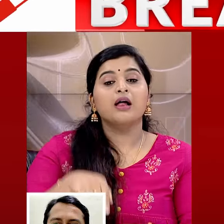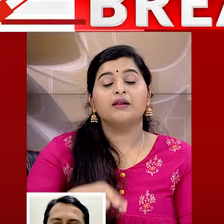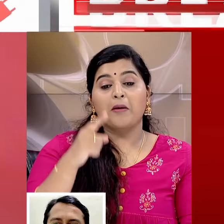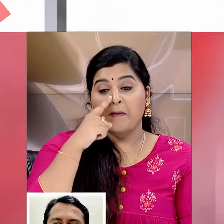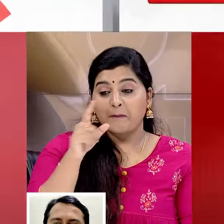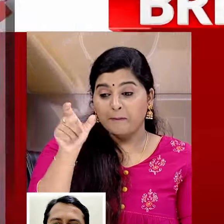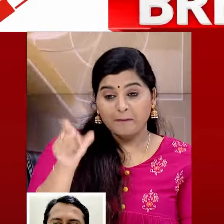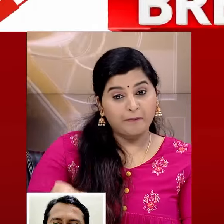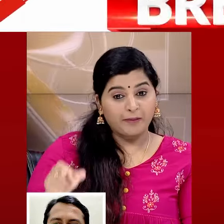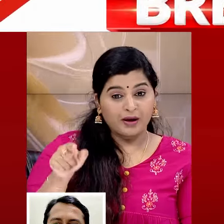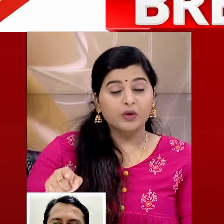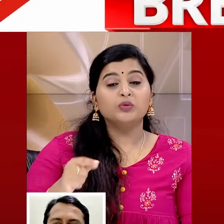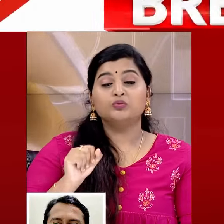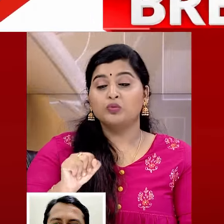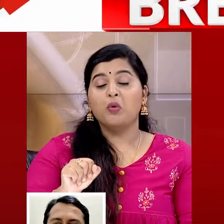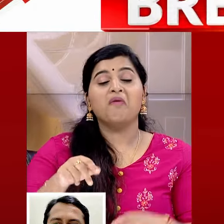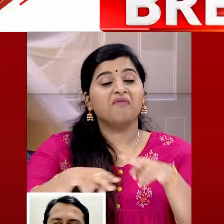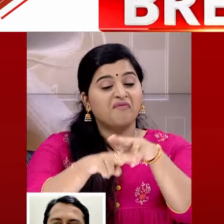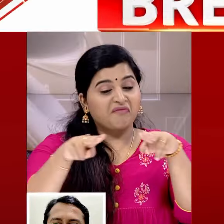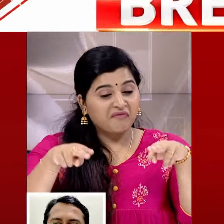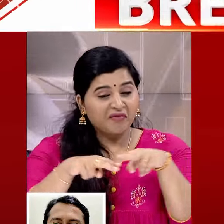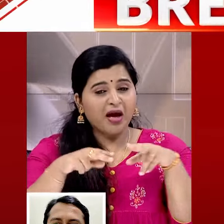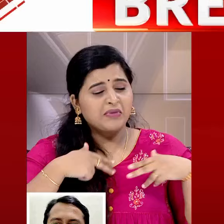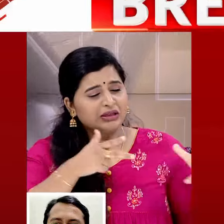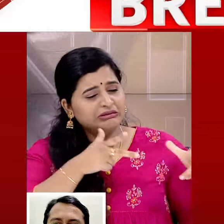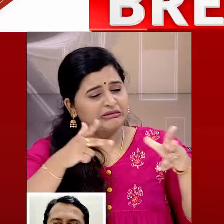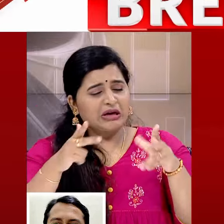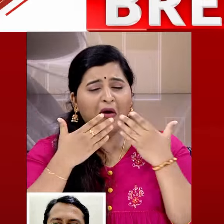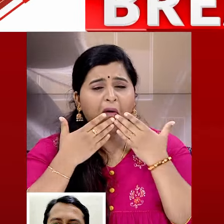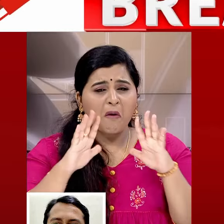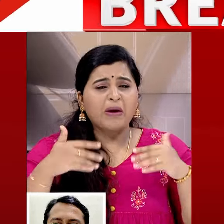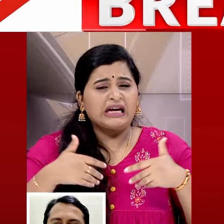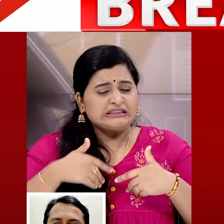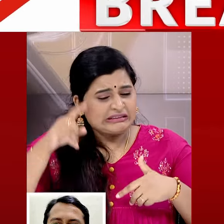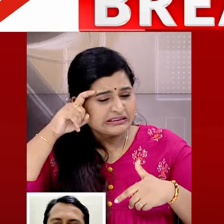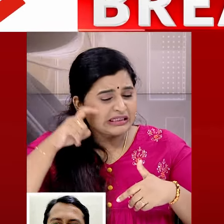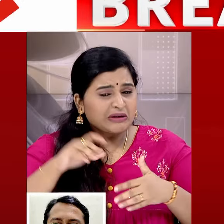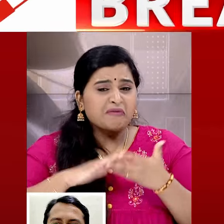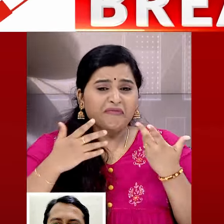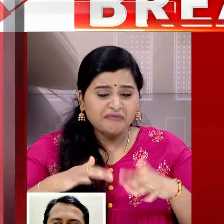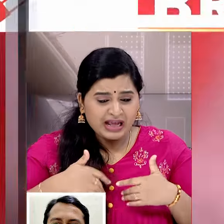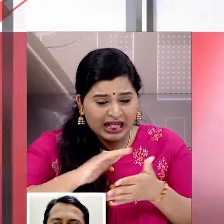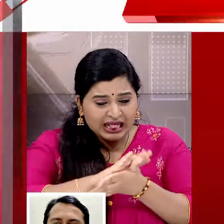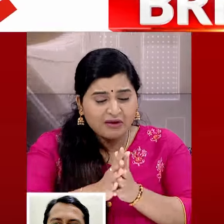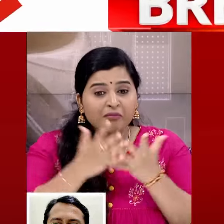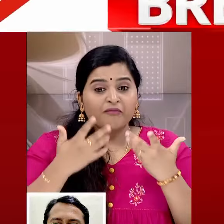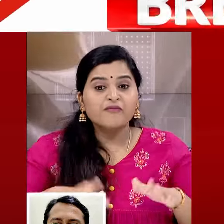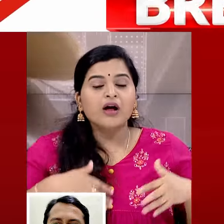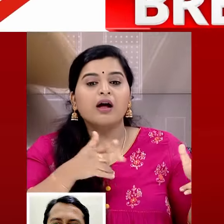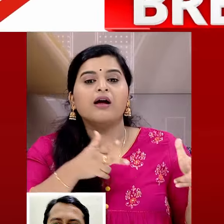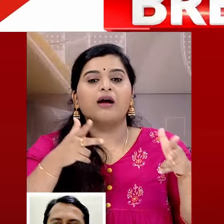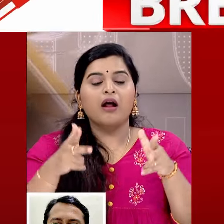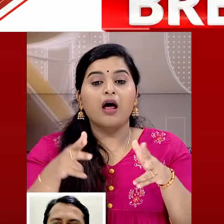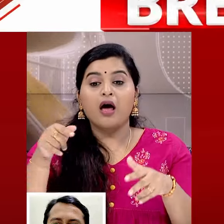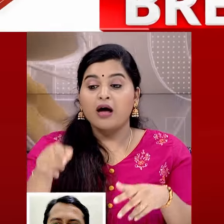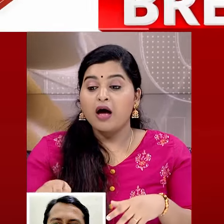ബന്ധുക്കളോട്, കുടുംബാംഗങ്ങളോട് ഈ പീഡന വിവരം തുറന്ന് പറയുന്നത്. ഇതിന് പിന്നാലെ ഈ പ്രതി ഈ പെൺകുട്ടിയുടെ നഗ്ന